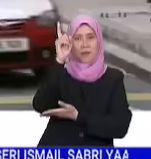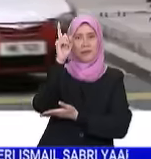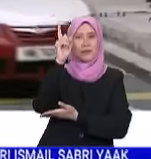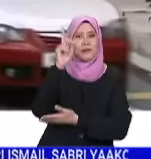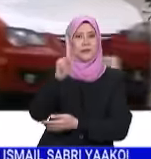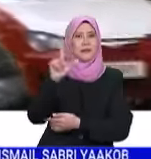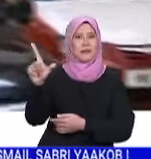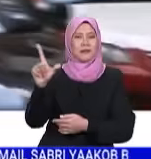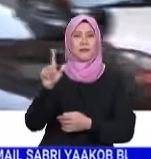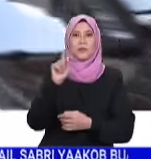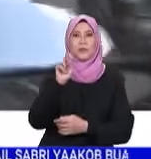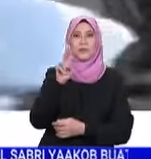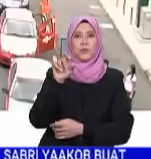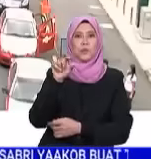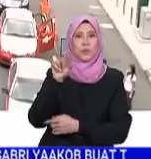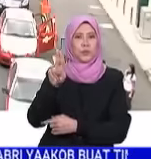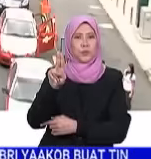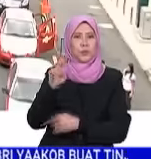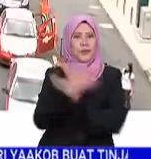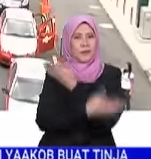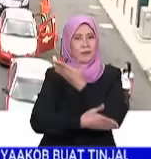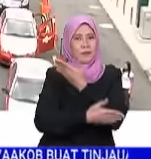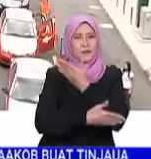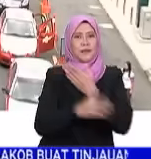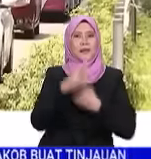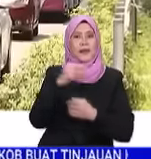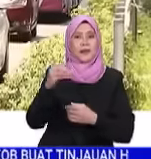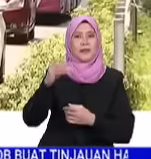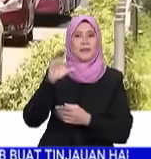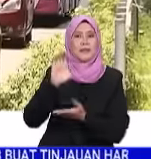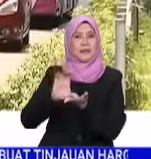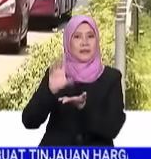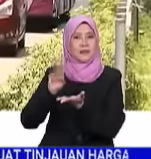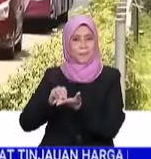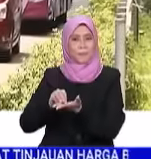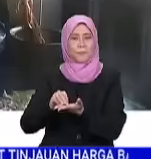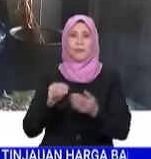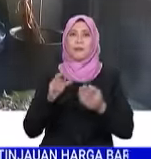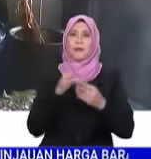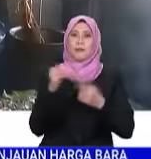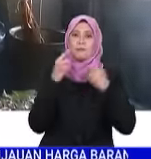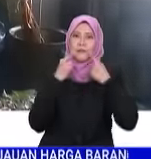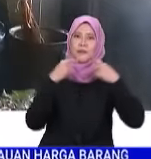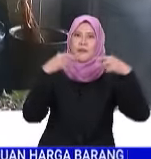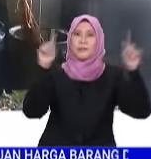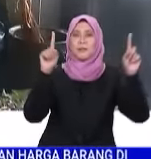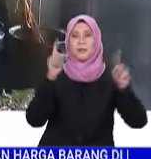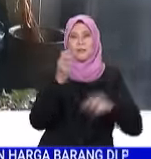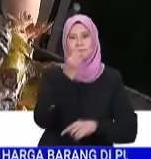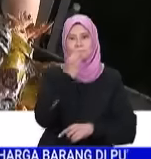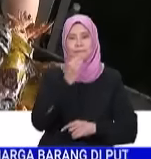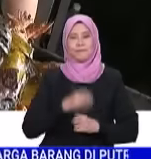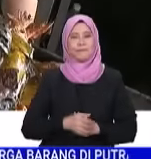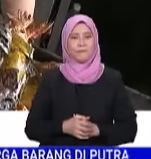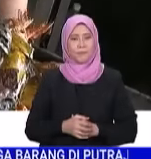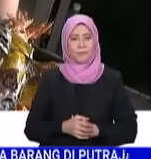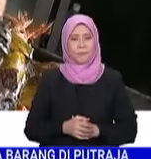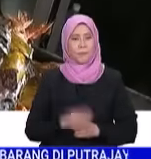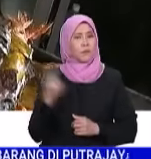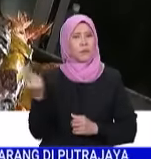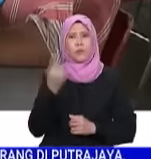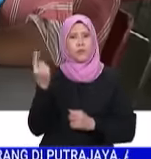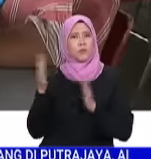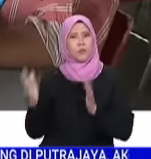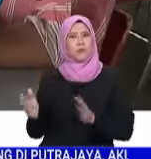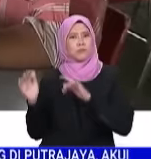Tugu negara pasar seni dan tentunya Kuala Lumpur juga terkenal dengan makanannya salah satu tarikan lain yang sering